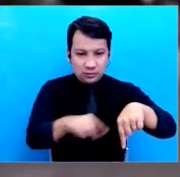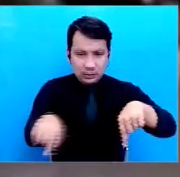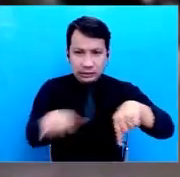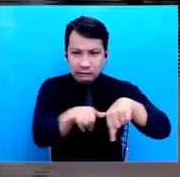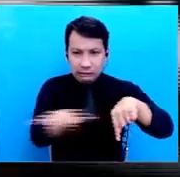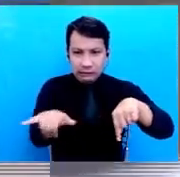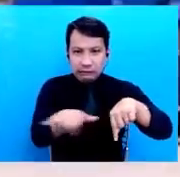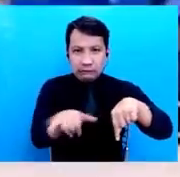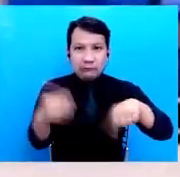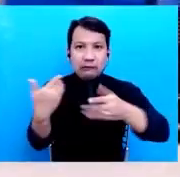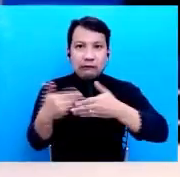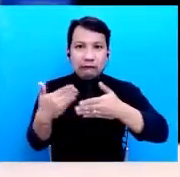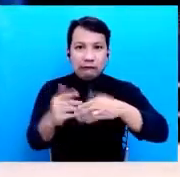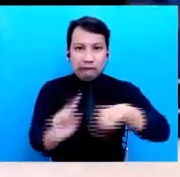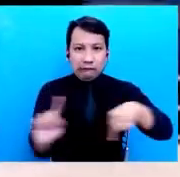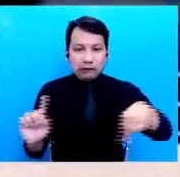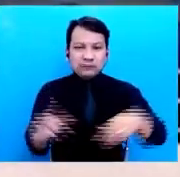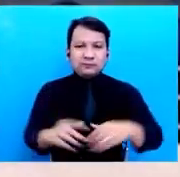sa kanya.